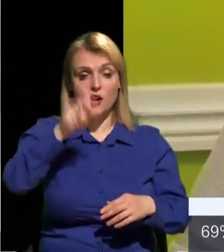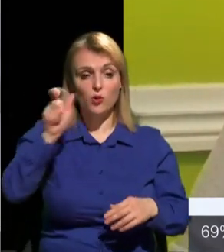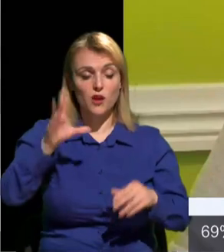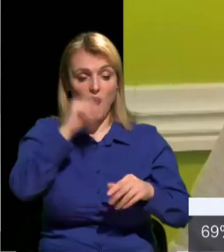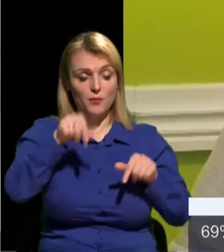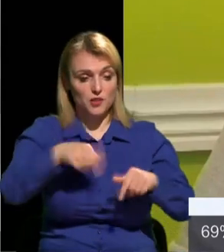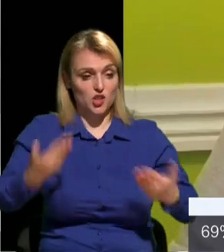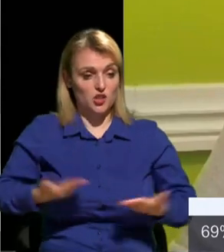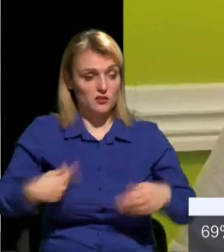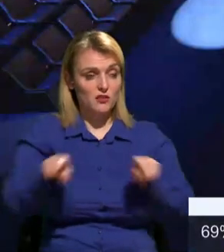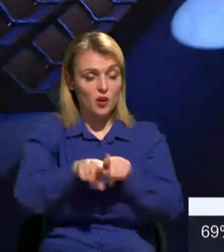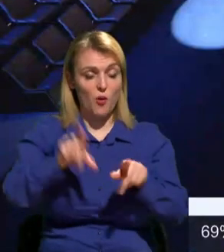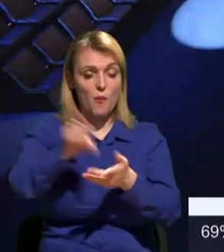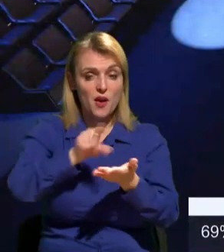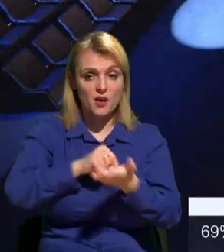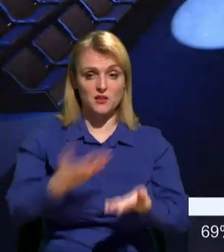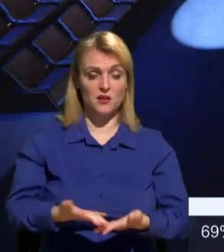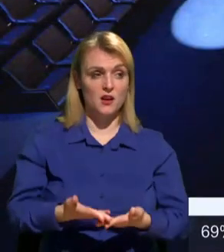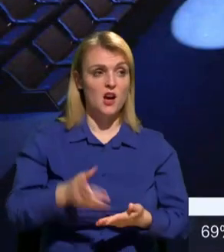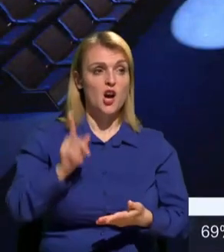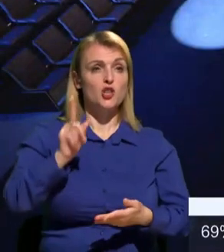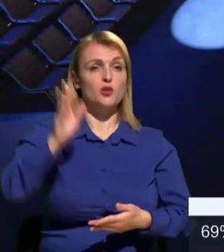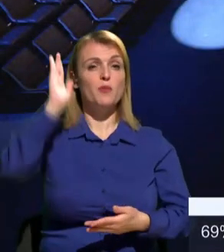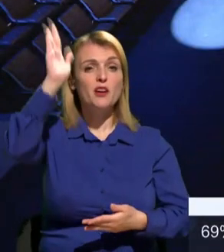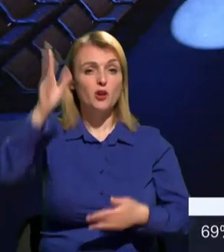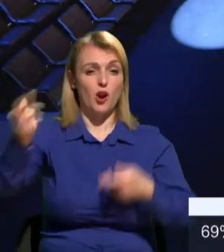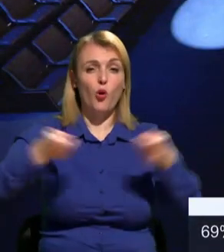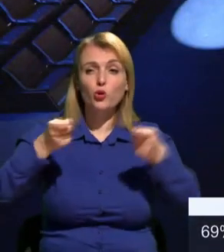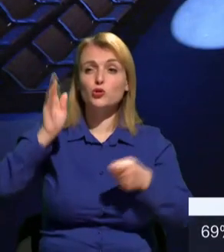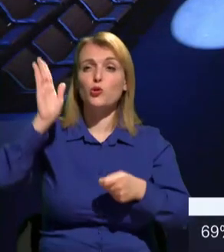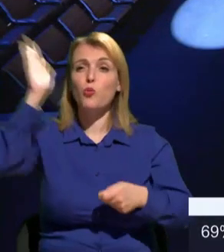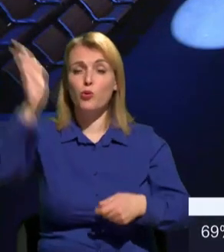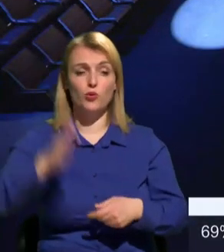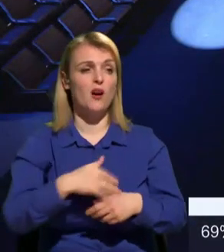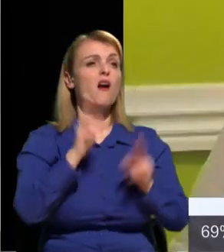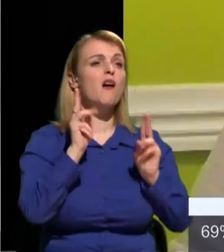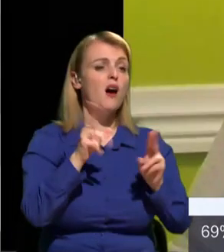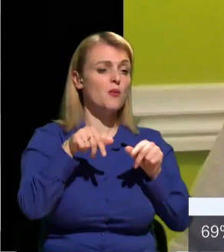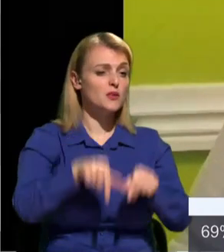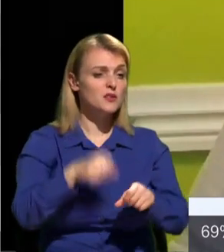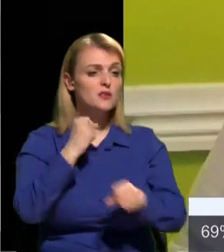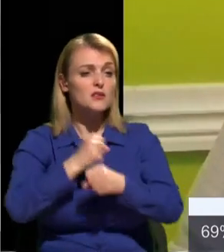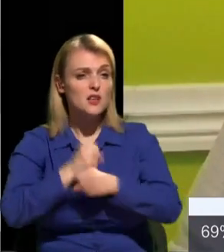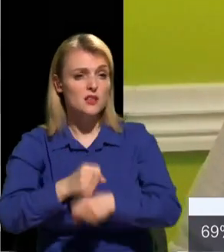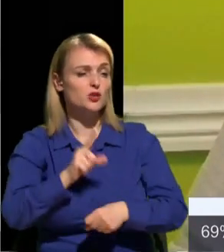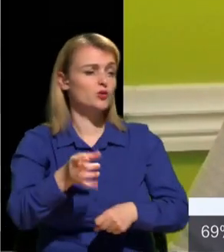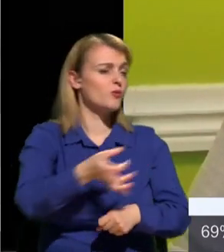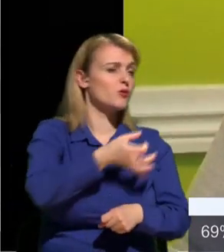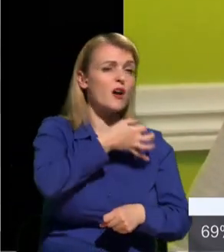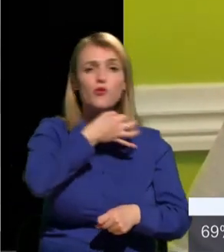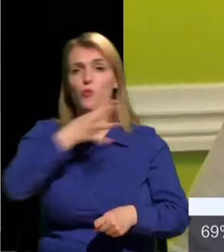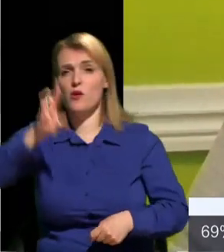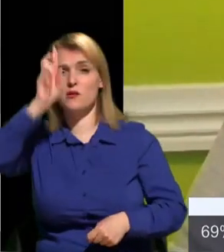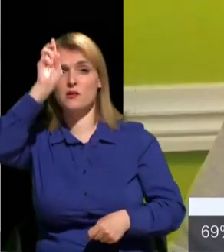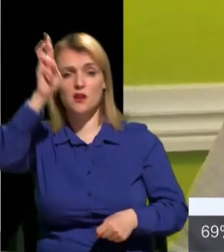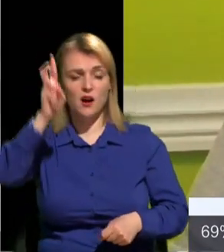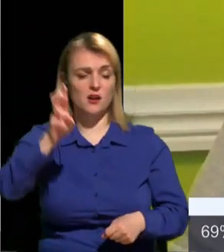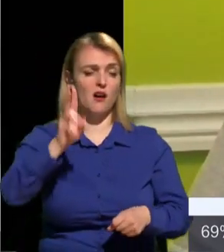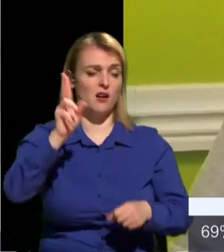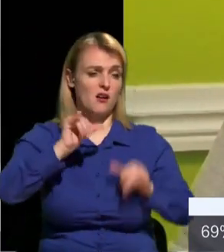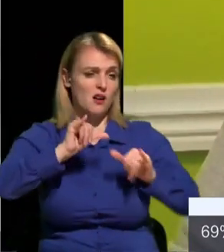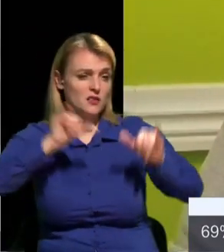dumneavoastră, către fosta conducere, către viitoarele conduceri. Cum facem noi ca orice țară civilizată să